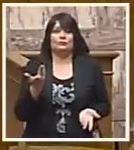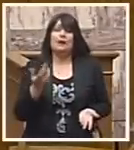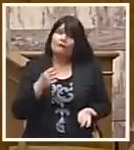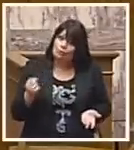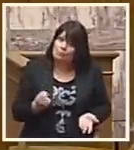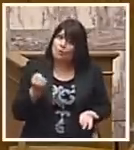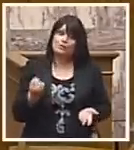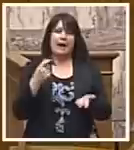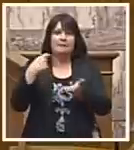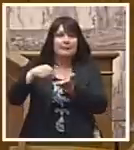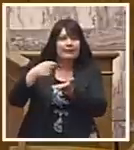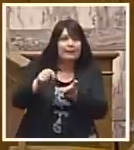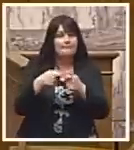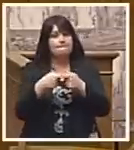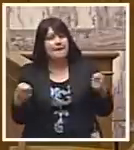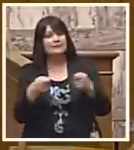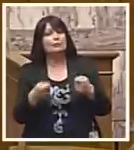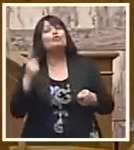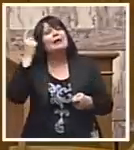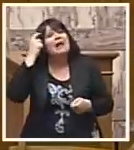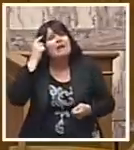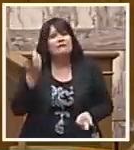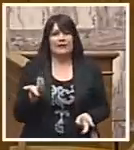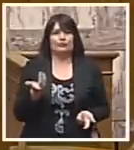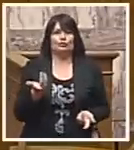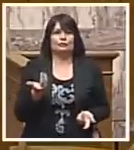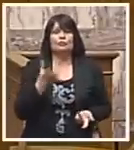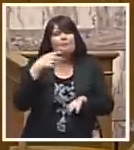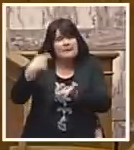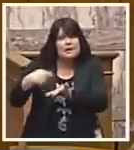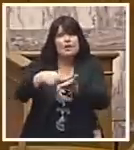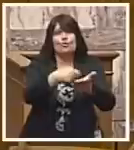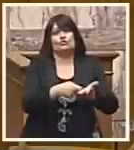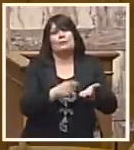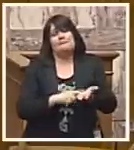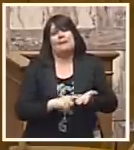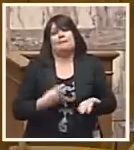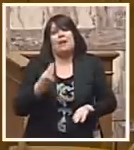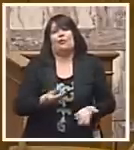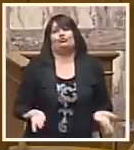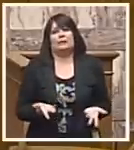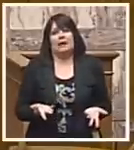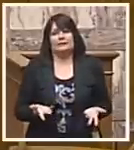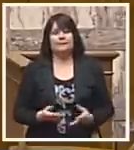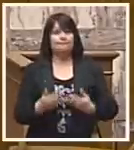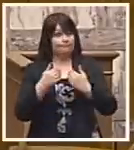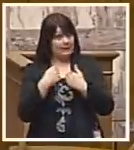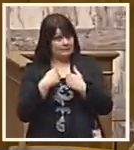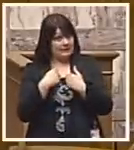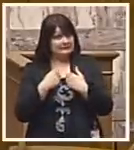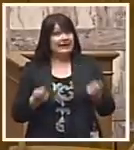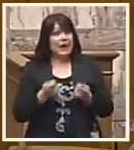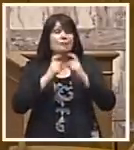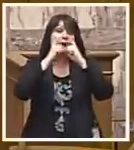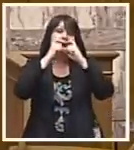όποιες διορθωτικές κινήσεις. Το αναγνωρίζουμε. Είναι το τίμημα που πληρώνουμε. Κυρίες και κύριοι συνάδελφοι, εμείς κάνουμε και θα κάνουμε το